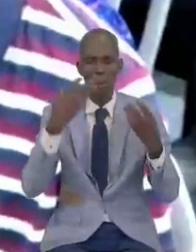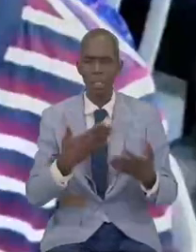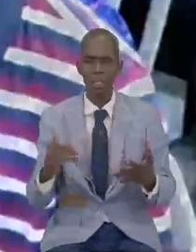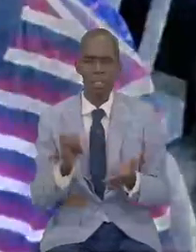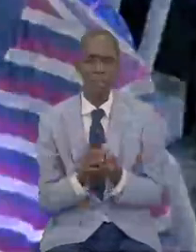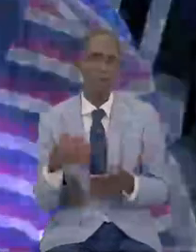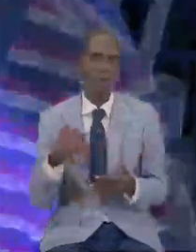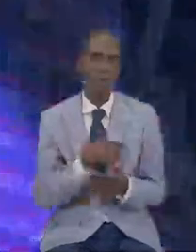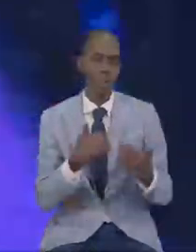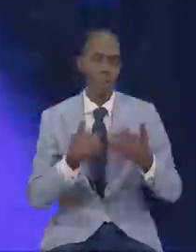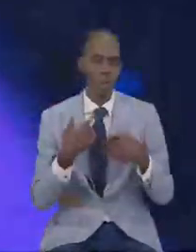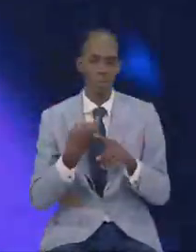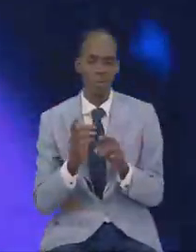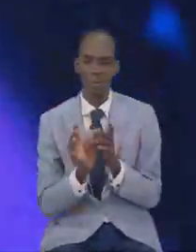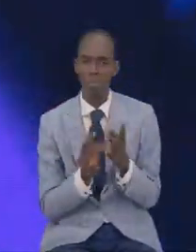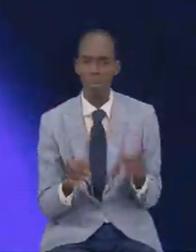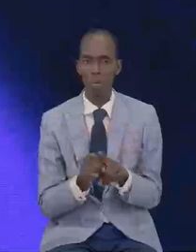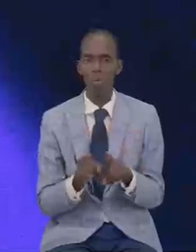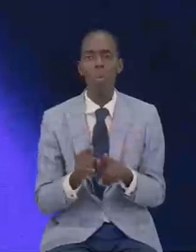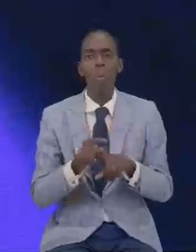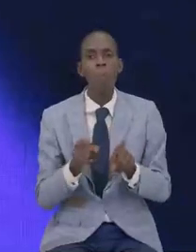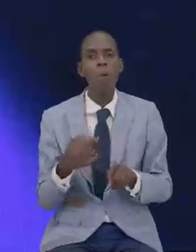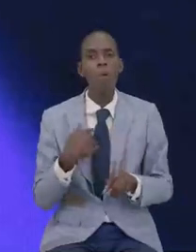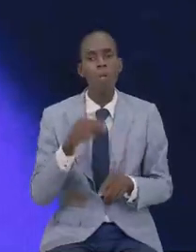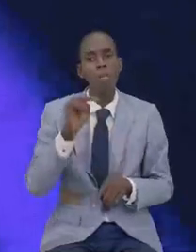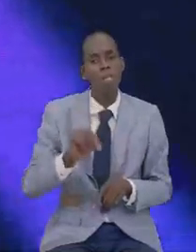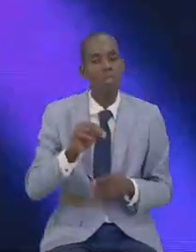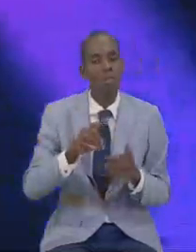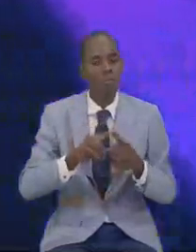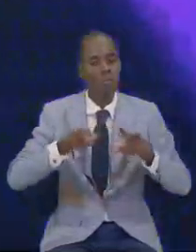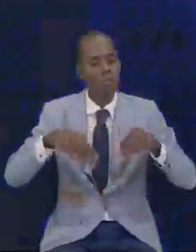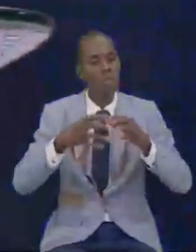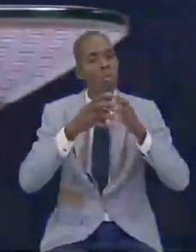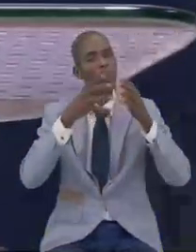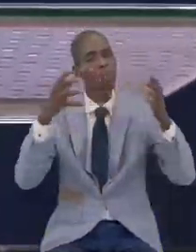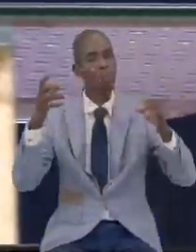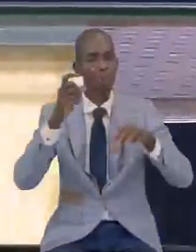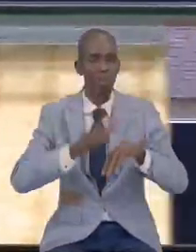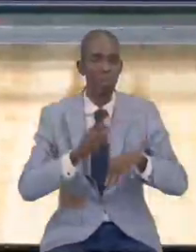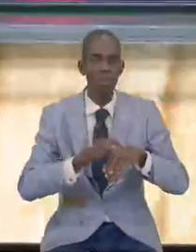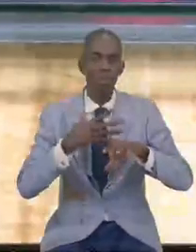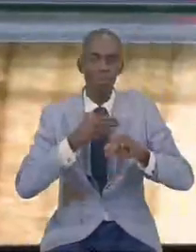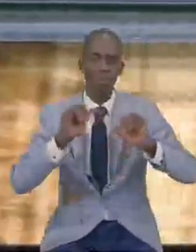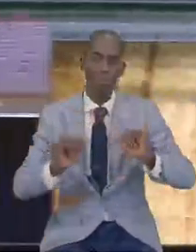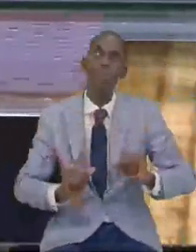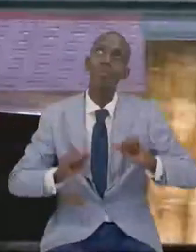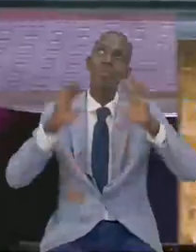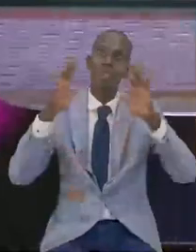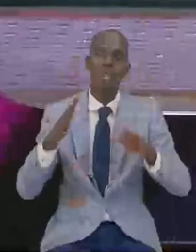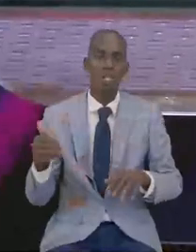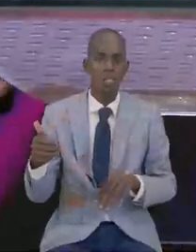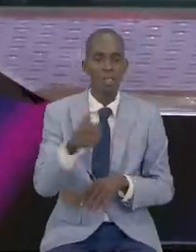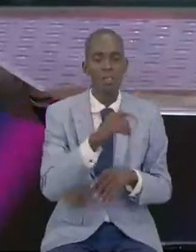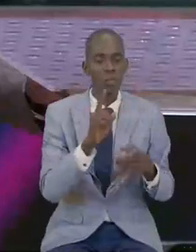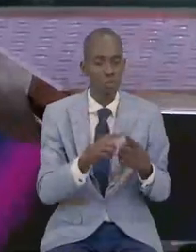nous. Mais il nous faut du temps. Nous devons créer le temps. Nous devons nous donner à ce qui est disponible pour